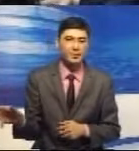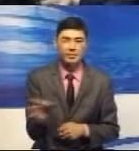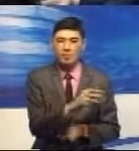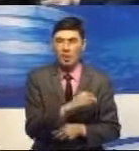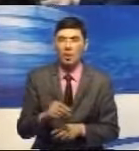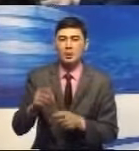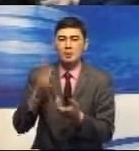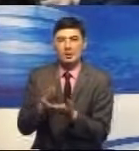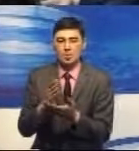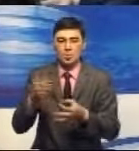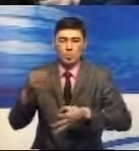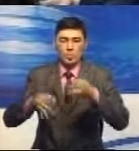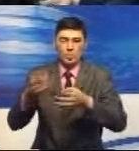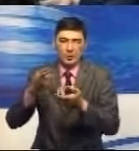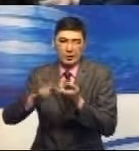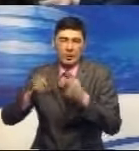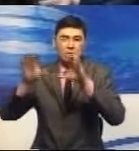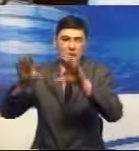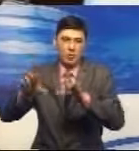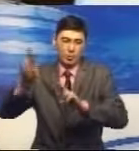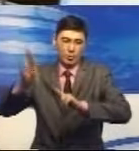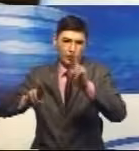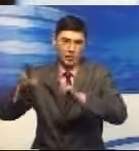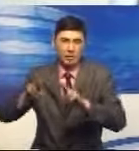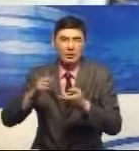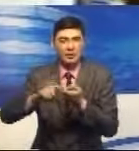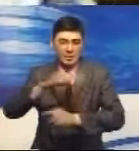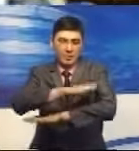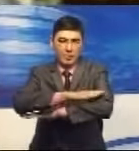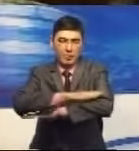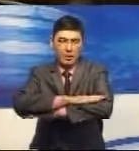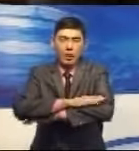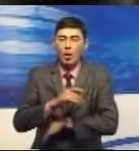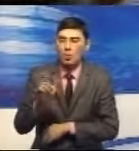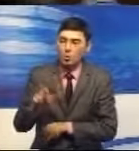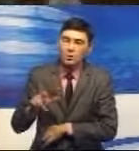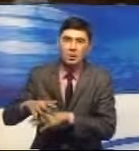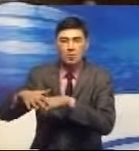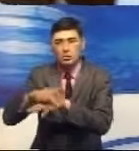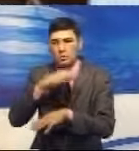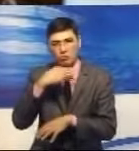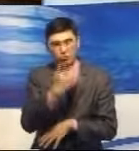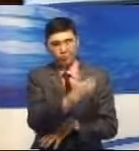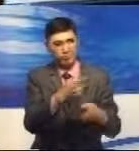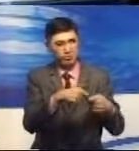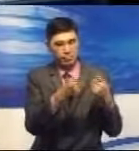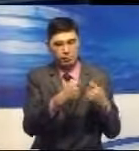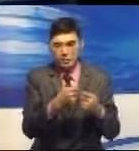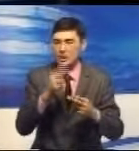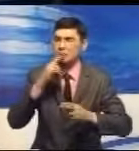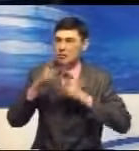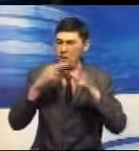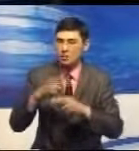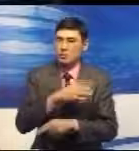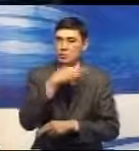қабылданып, оларға біліктілік талаптары күшейтілгенмен дауласушы тараптардың шағымы азаяр емес. Азаматтардан биыл судьяларға